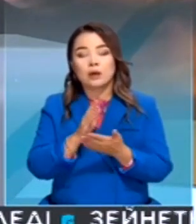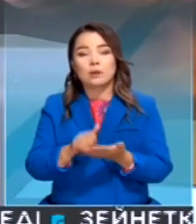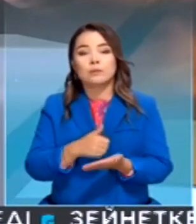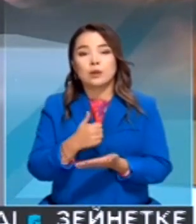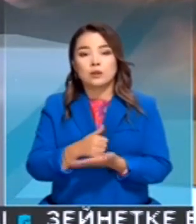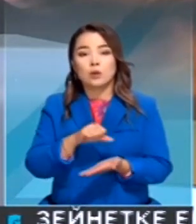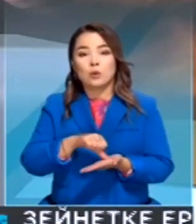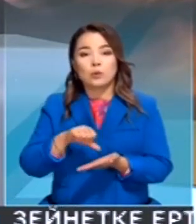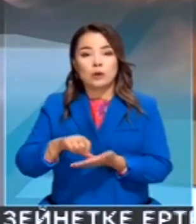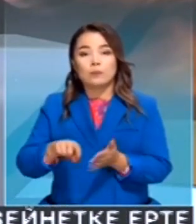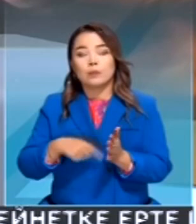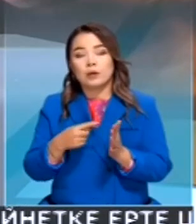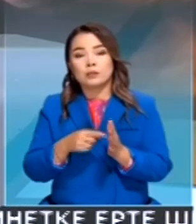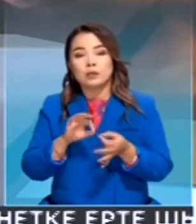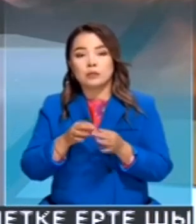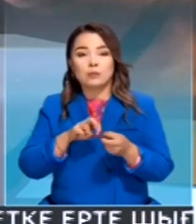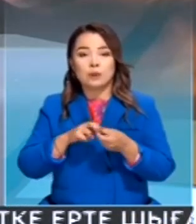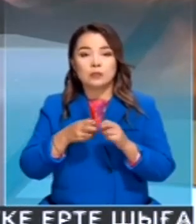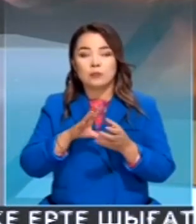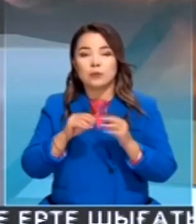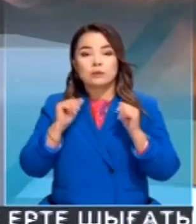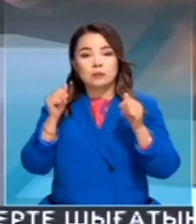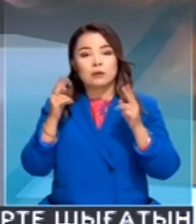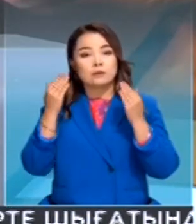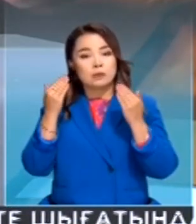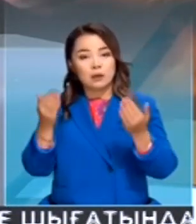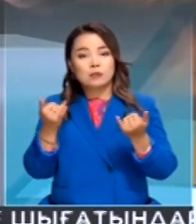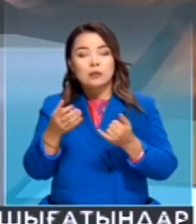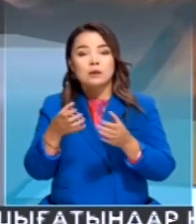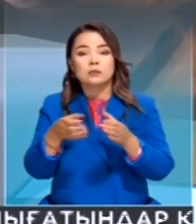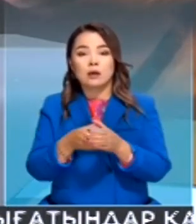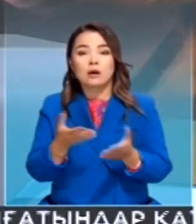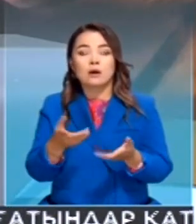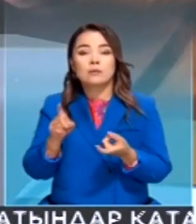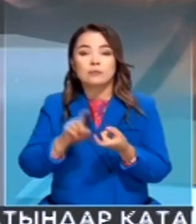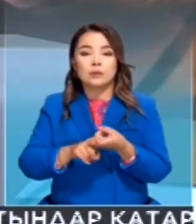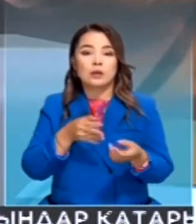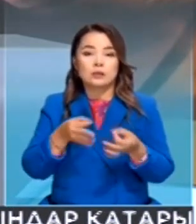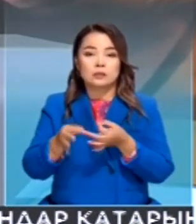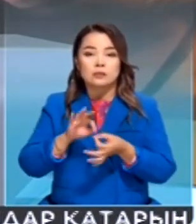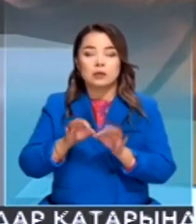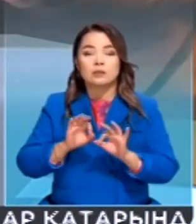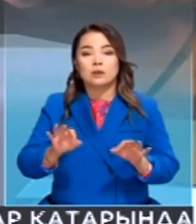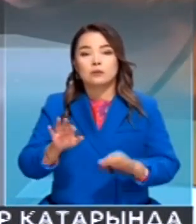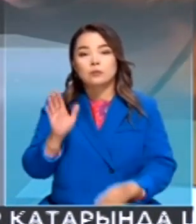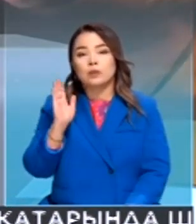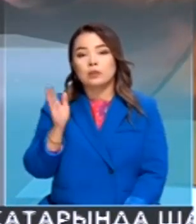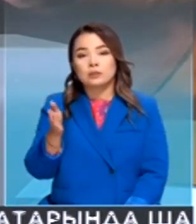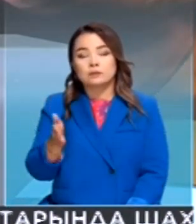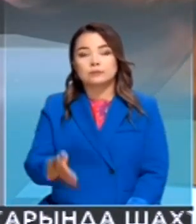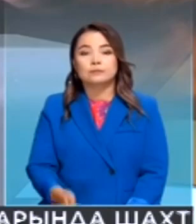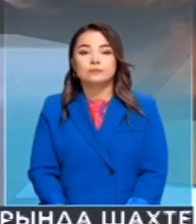өкілдері мәселеден бейхабар болып шықты. Сонымен тараптар қандай байламға келді, тілшіміз айтсын.